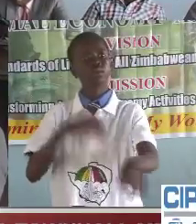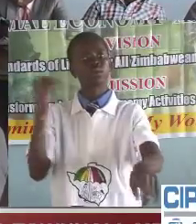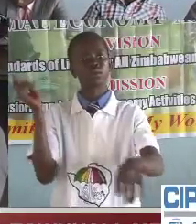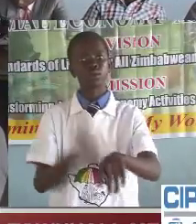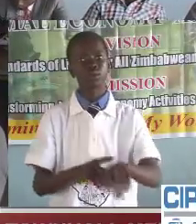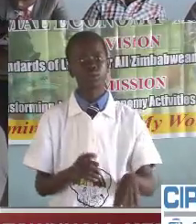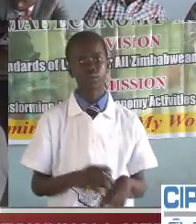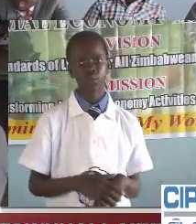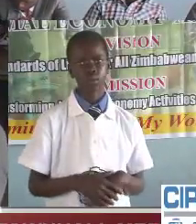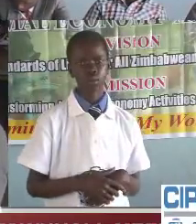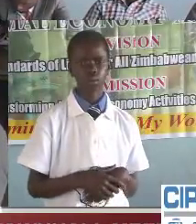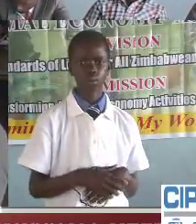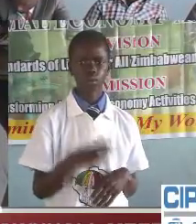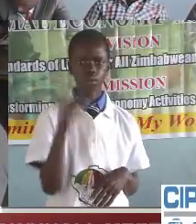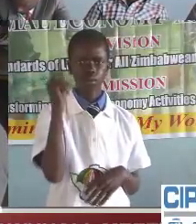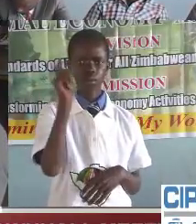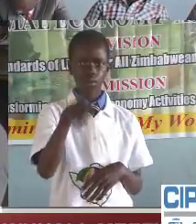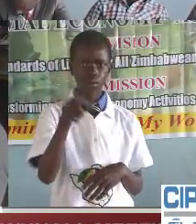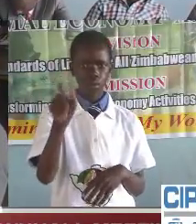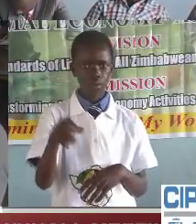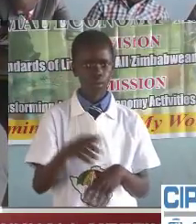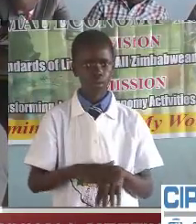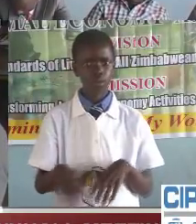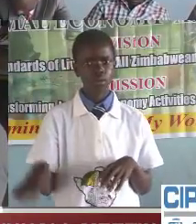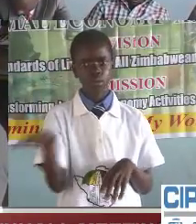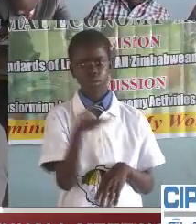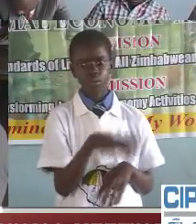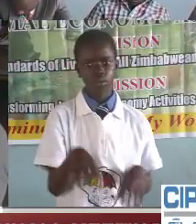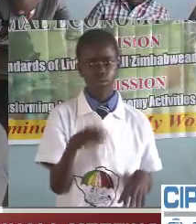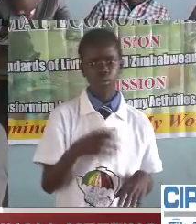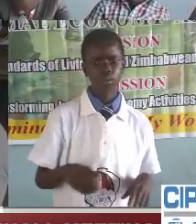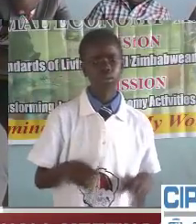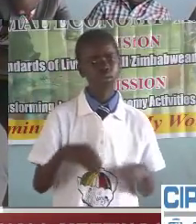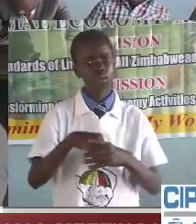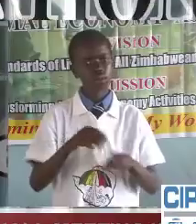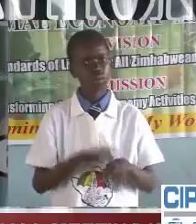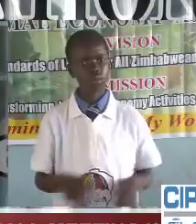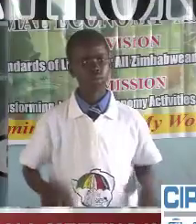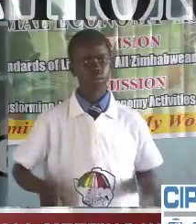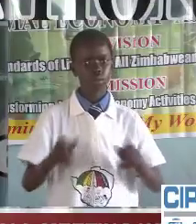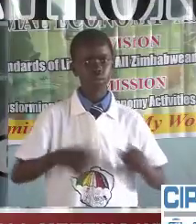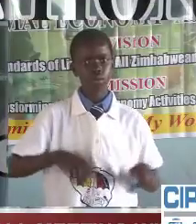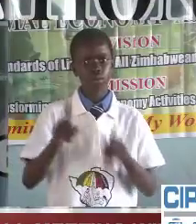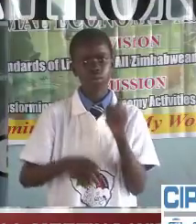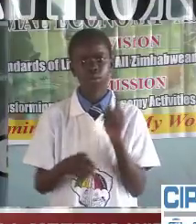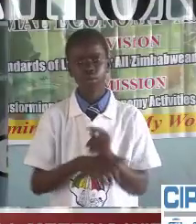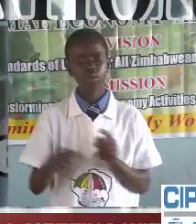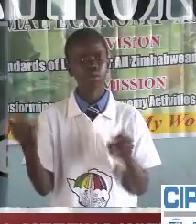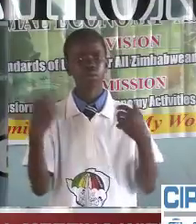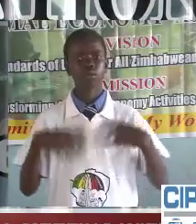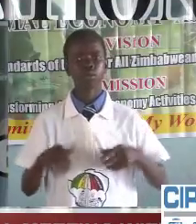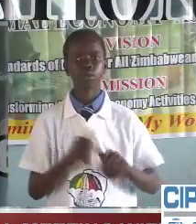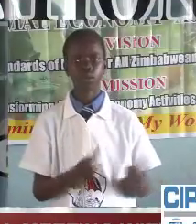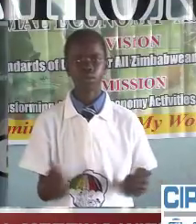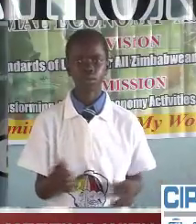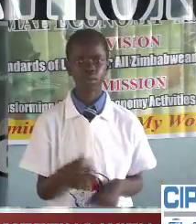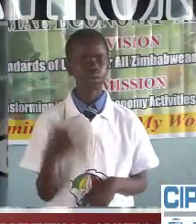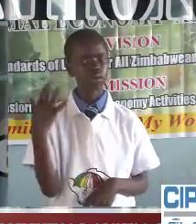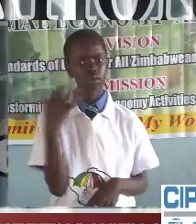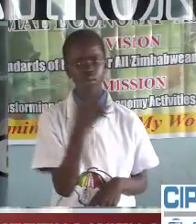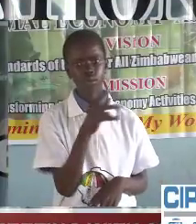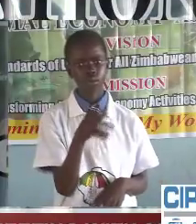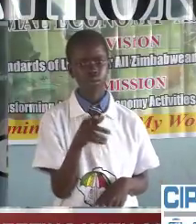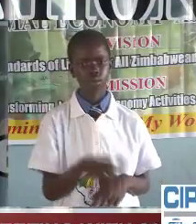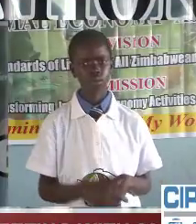kuti ipapo pagadziriswe panyaya yemapoto kuti vane mawheelchair vakwanise kudini kunge vachifambawo zvakanaka. Mvura